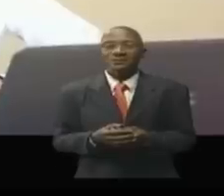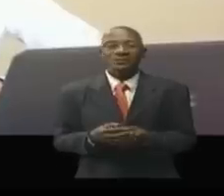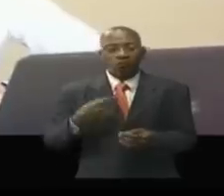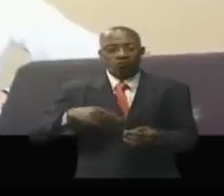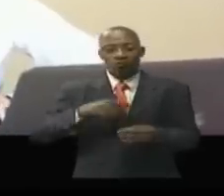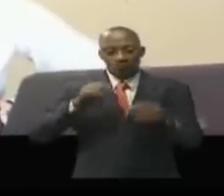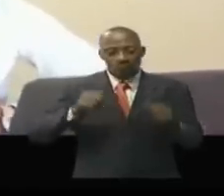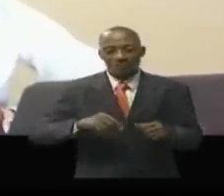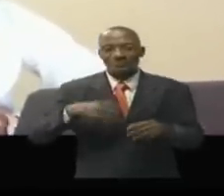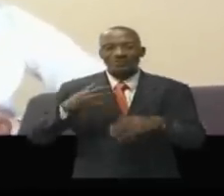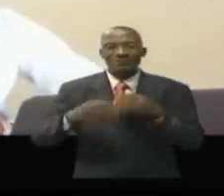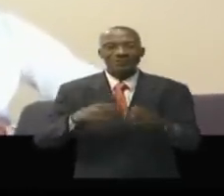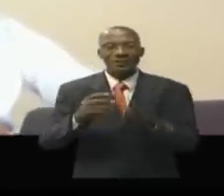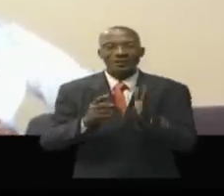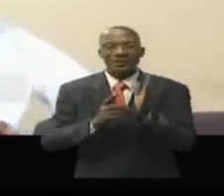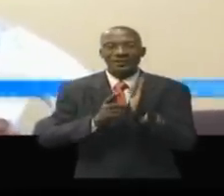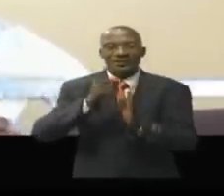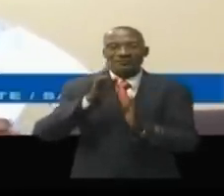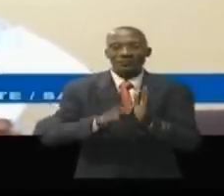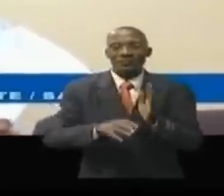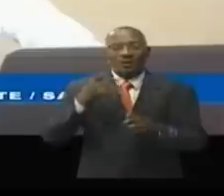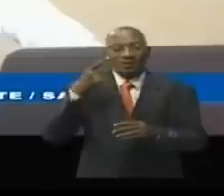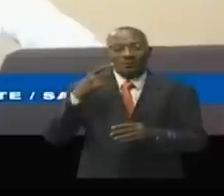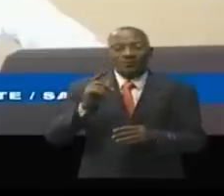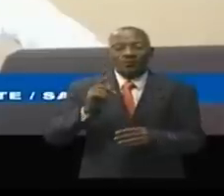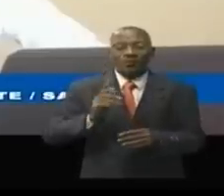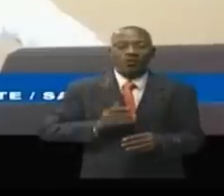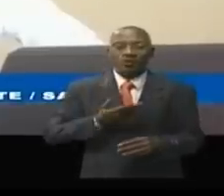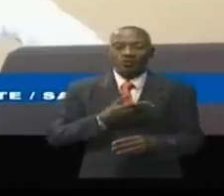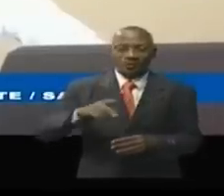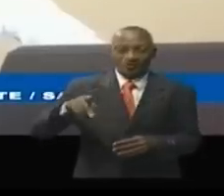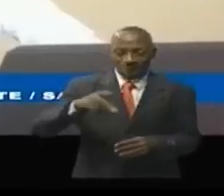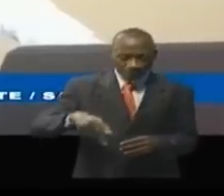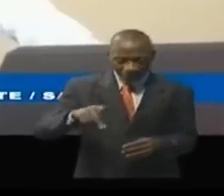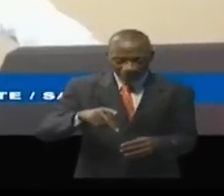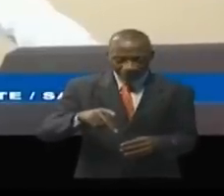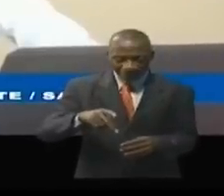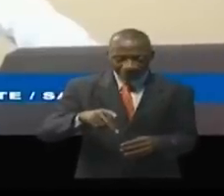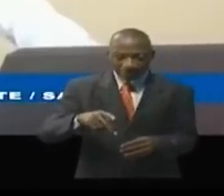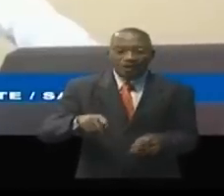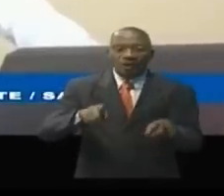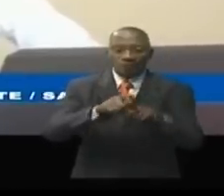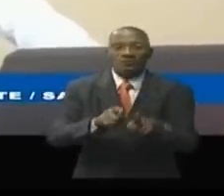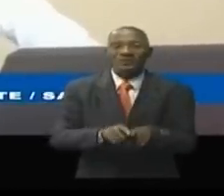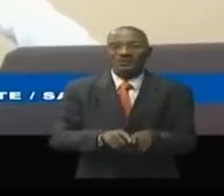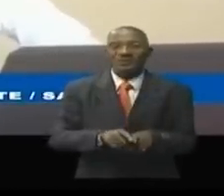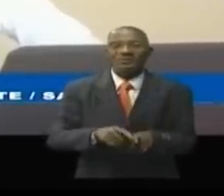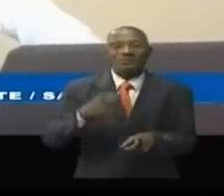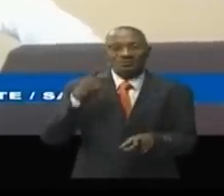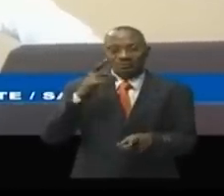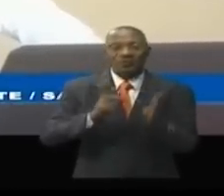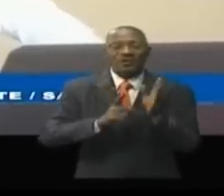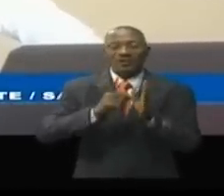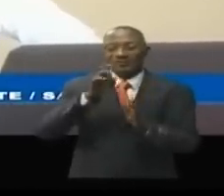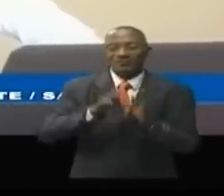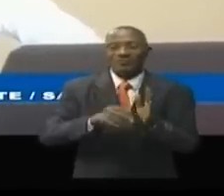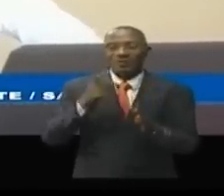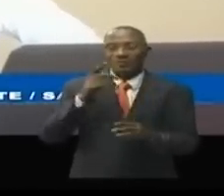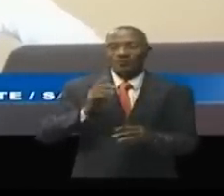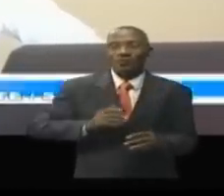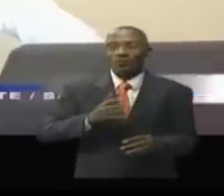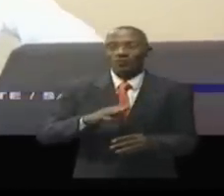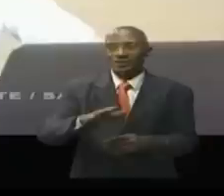Antoine Tshisekedi, qui voudrait que chacun de nous apporte sa pierre pour la construction